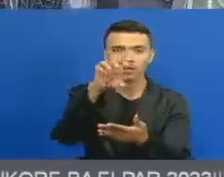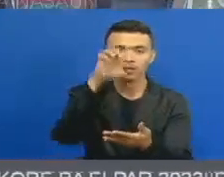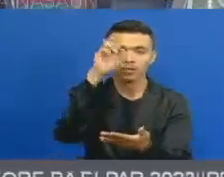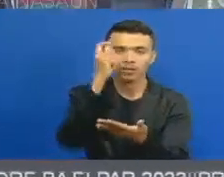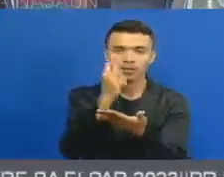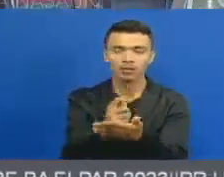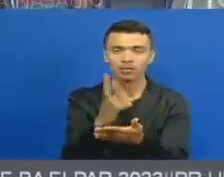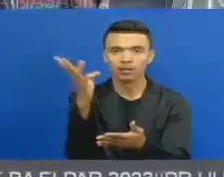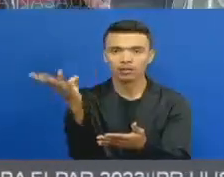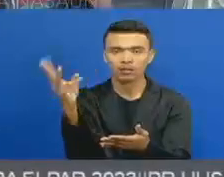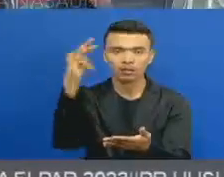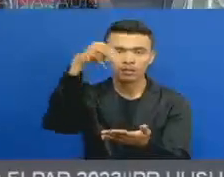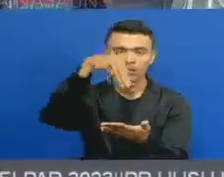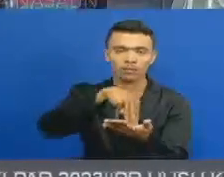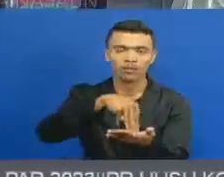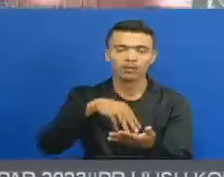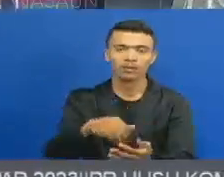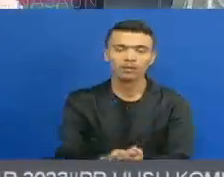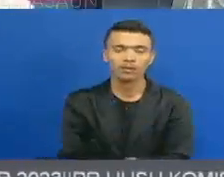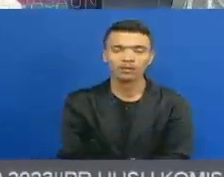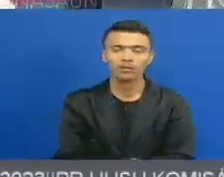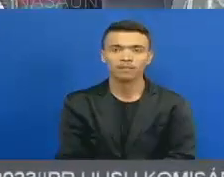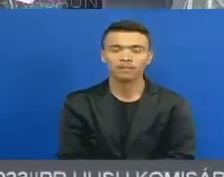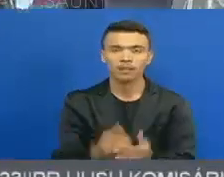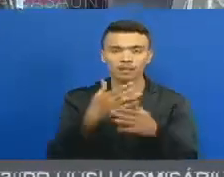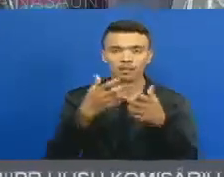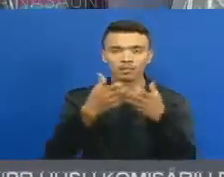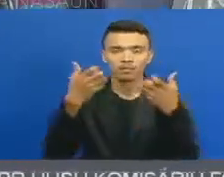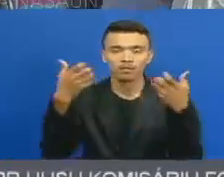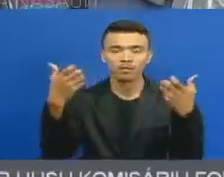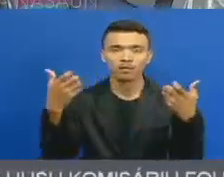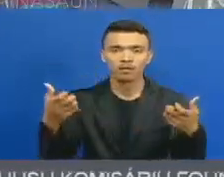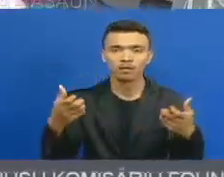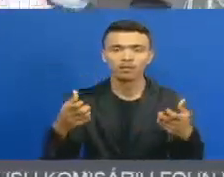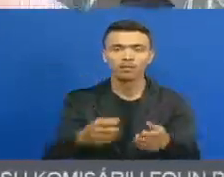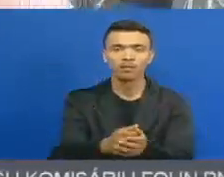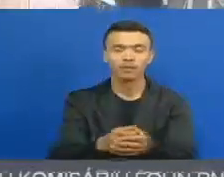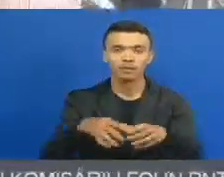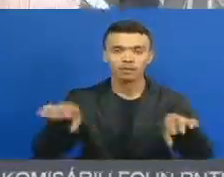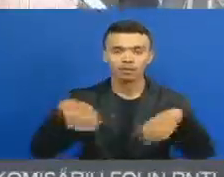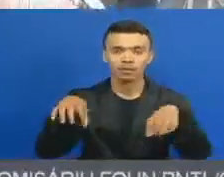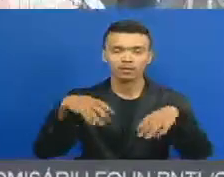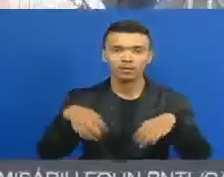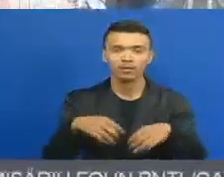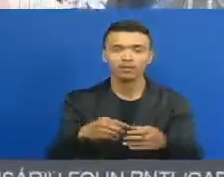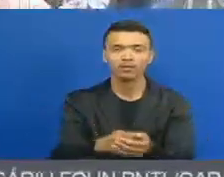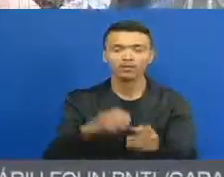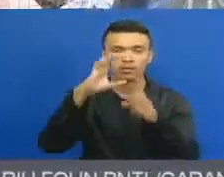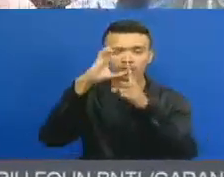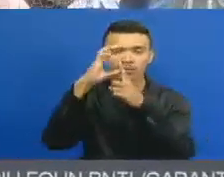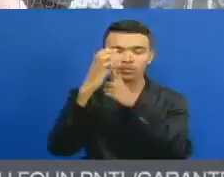260 mil dólar americano portanto iha nebana ne ita fahaya bai iha parte técnica parte ba halai ba